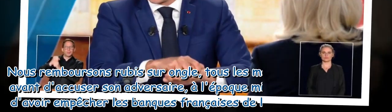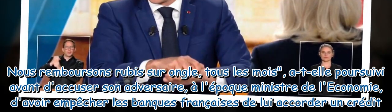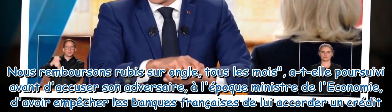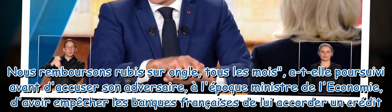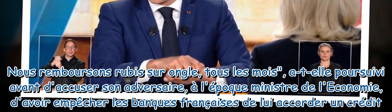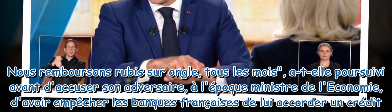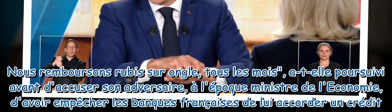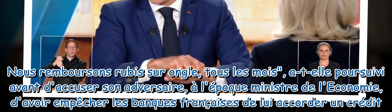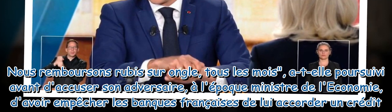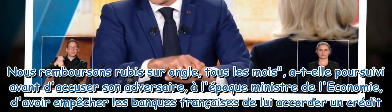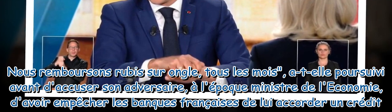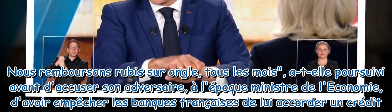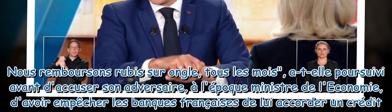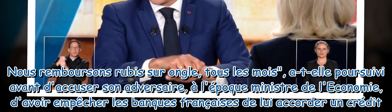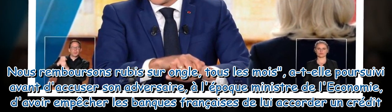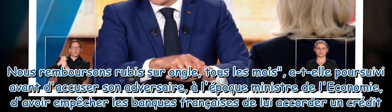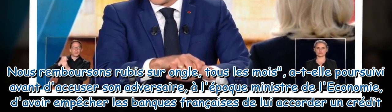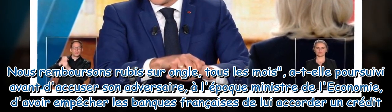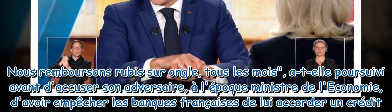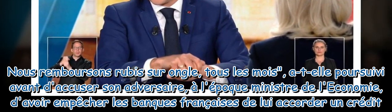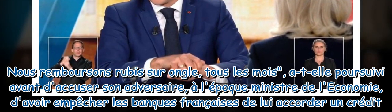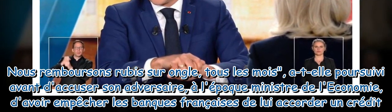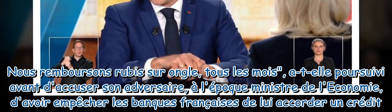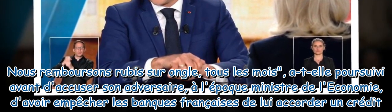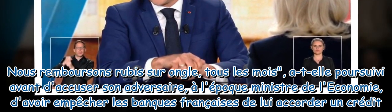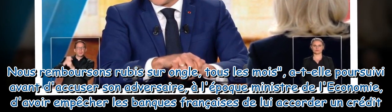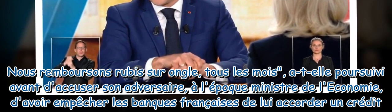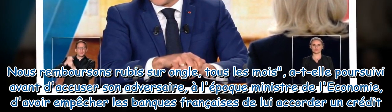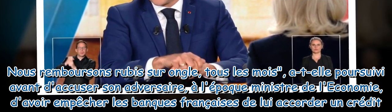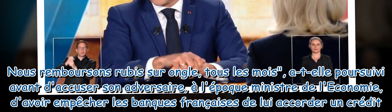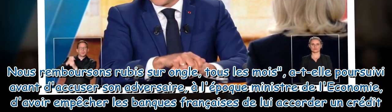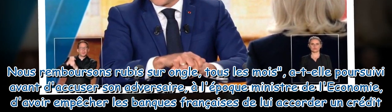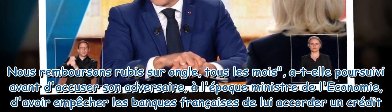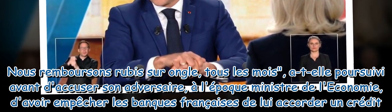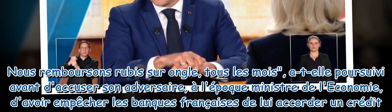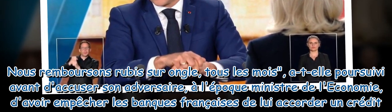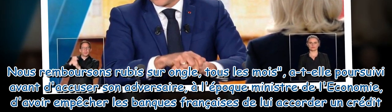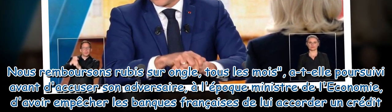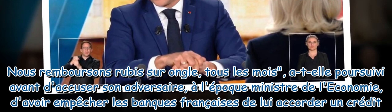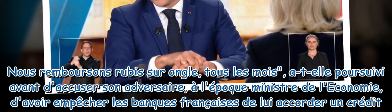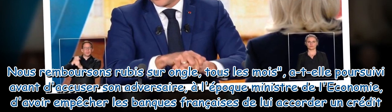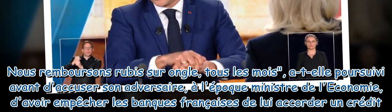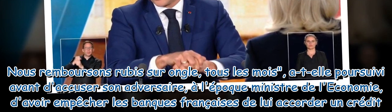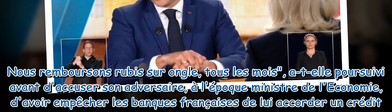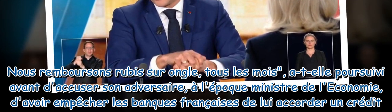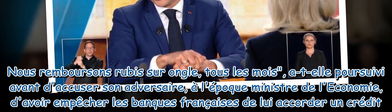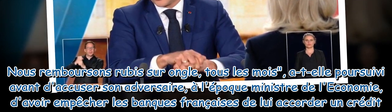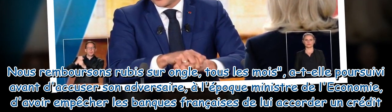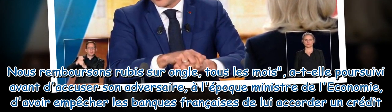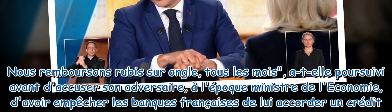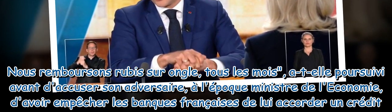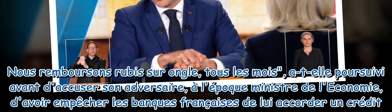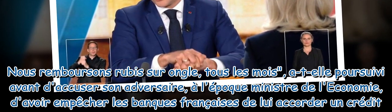nous remboursons rubis sur ongle tous les mois at elle poursuivi avant d'accuser son adversaire à l'époque ministre de l'économie